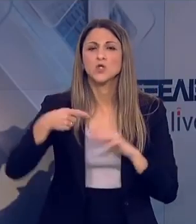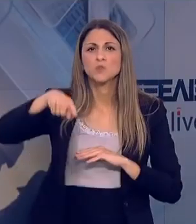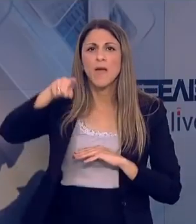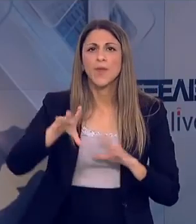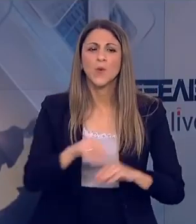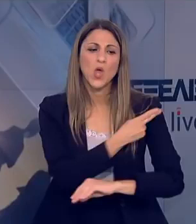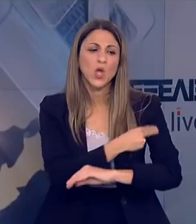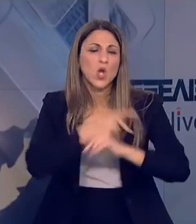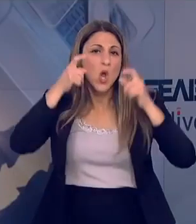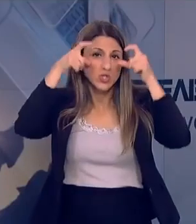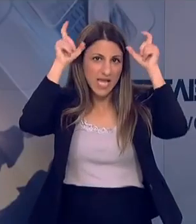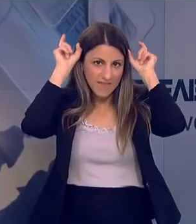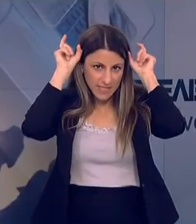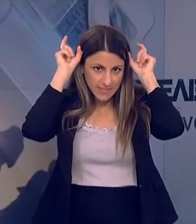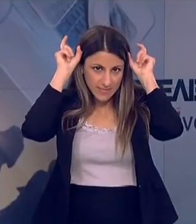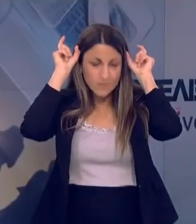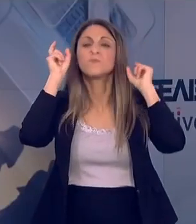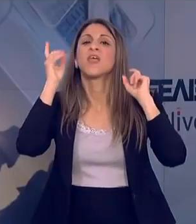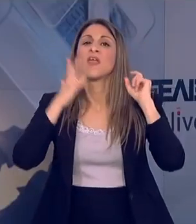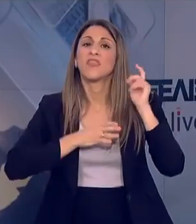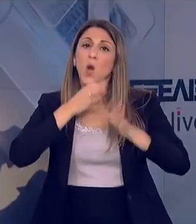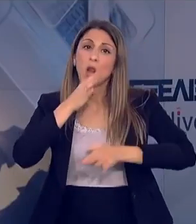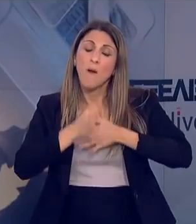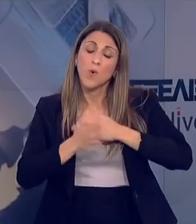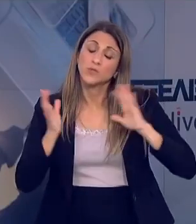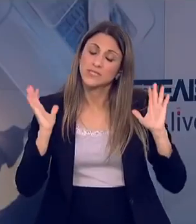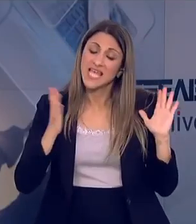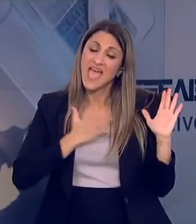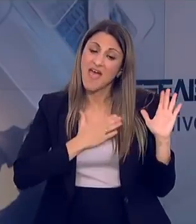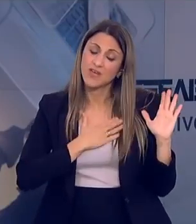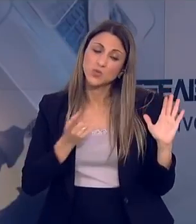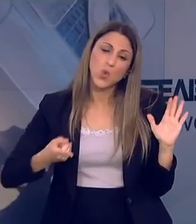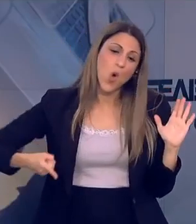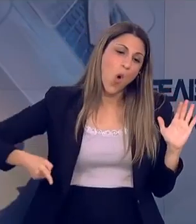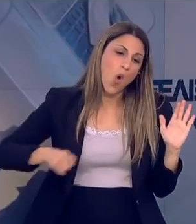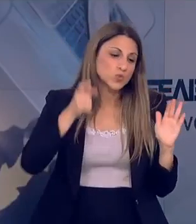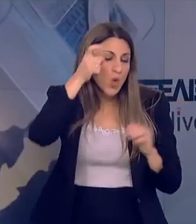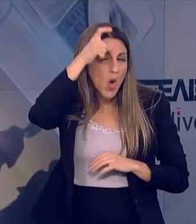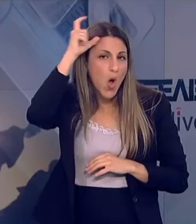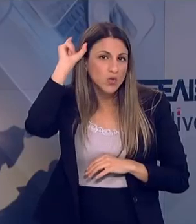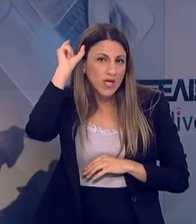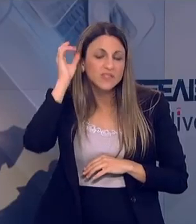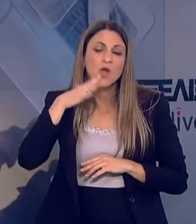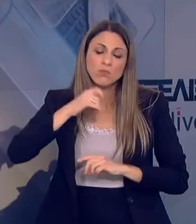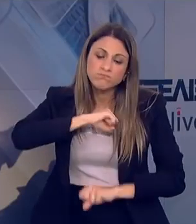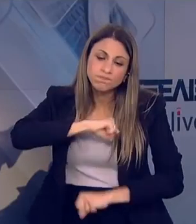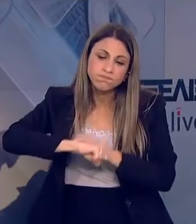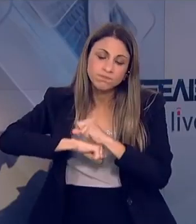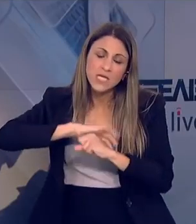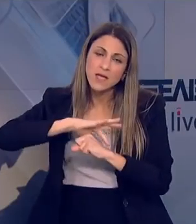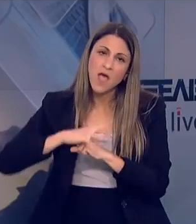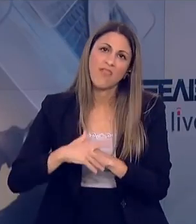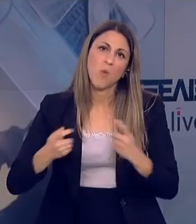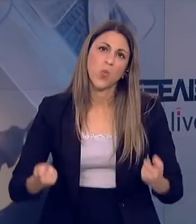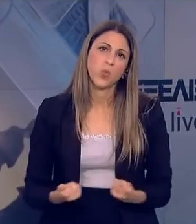νοσηλευτριών και εκ μέρους της οικογένειας πολιτικής προστασίας να τους ευχαριστήσουμε για ακόμη μια φορά για όσα προσφέρουν στην παρούσα υγειονομική κρίση αλλά και